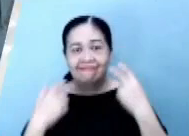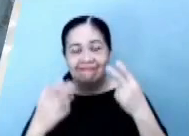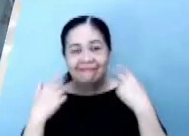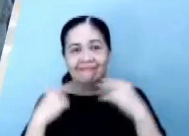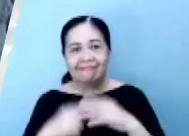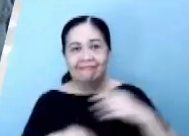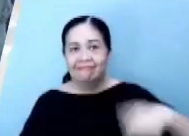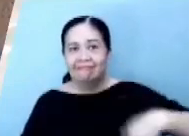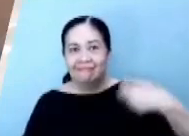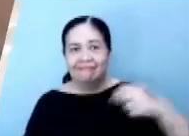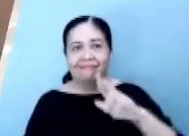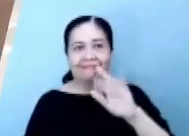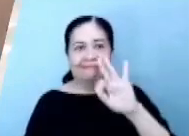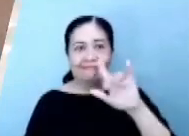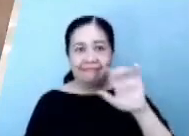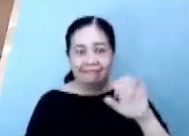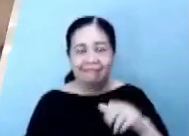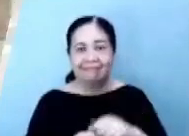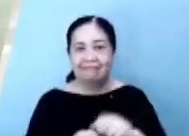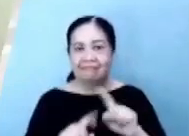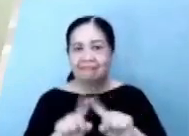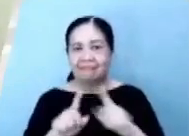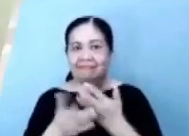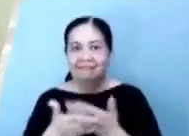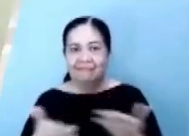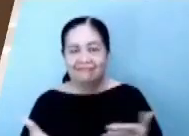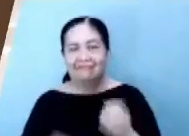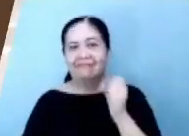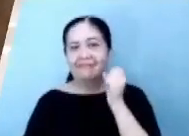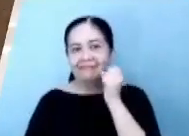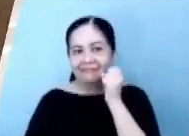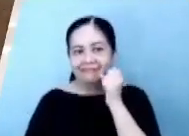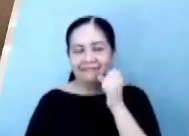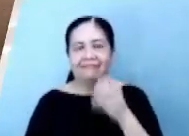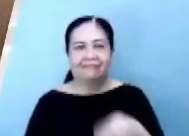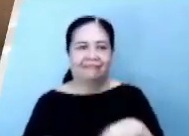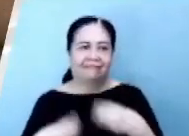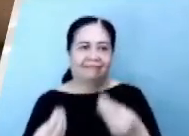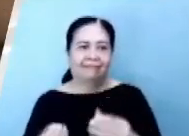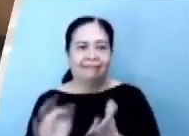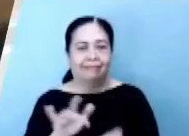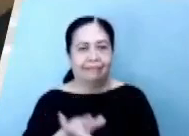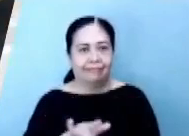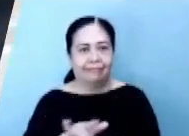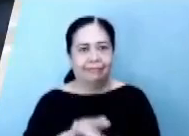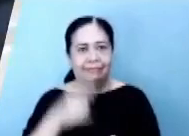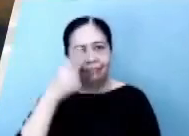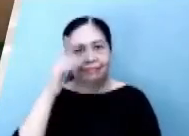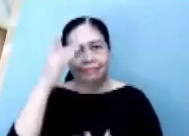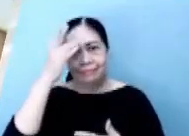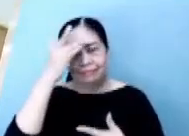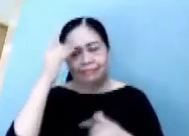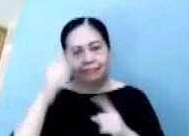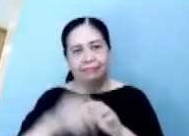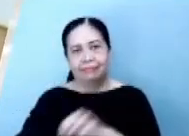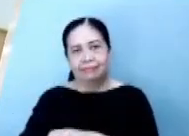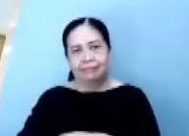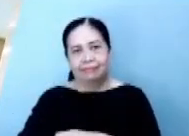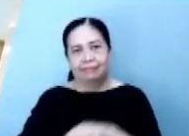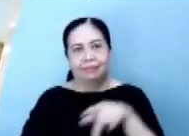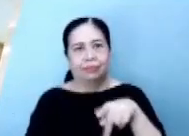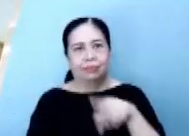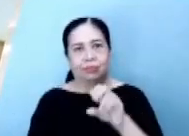ng appliances. Si Shirley, binigyan din natin ng gamot para sa sakit niyang psoriasis. Kami po ay